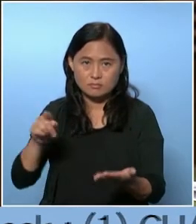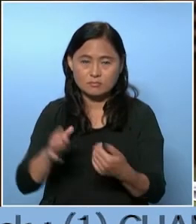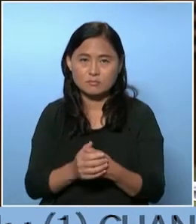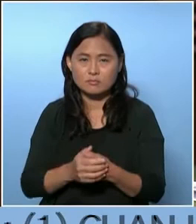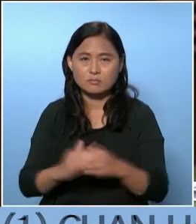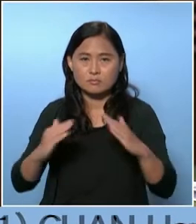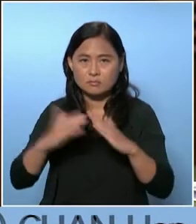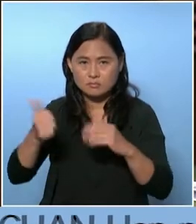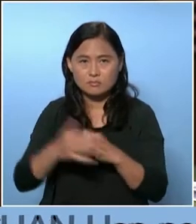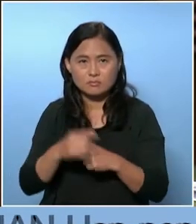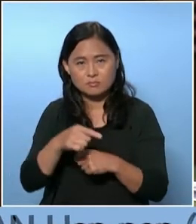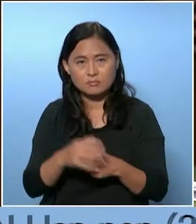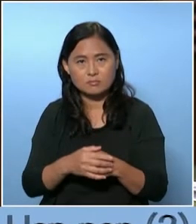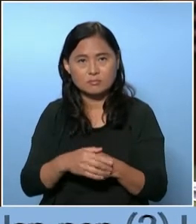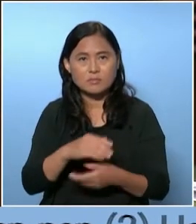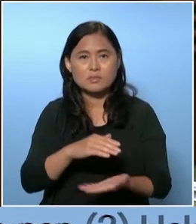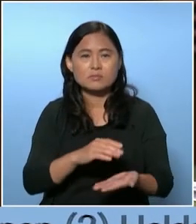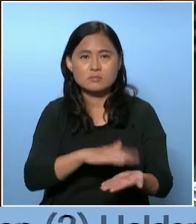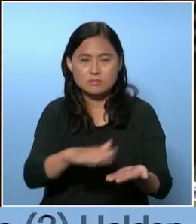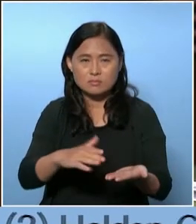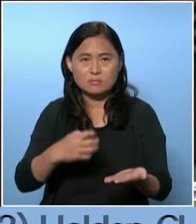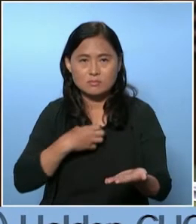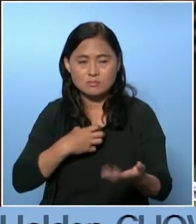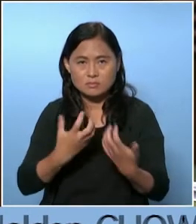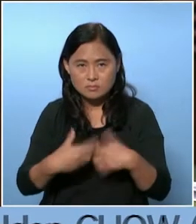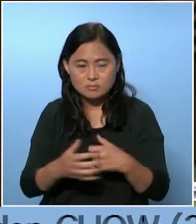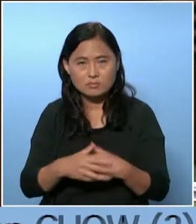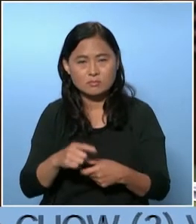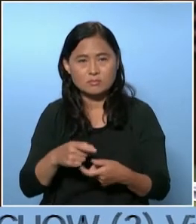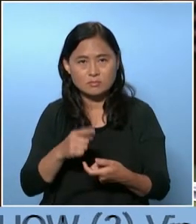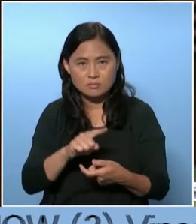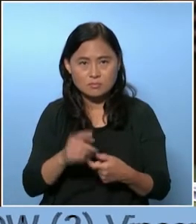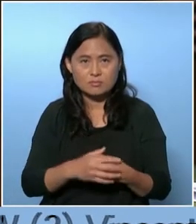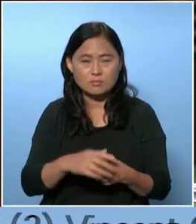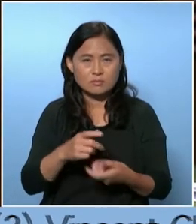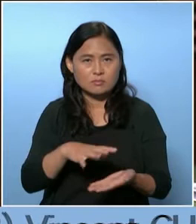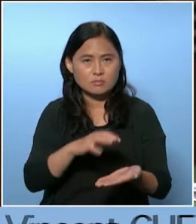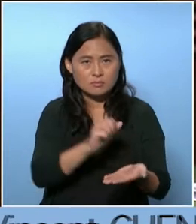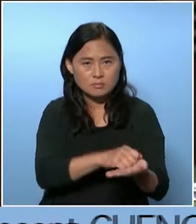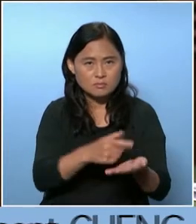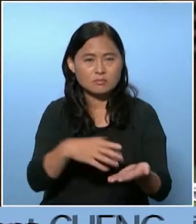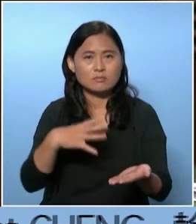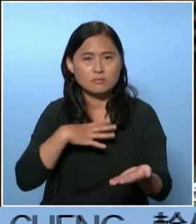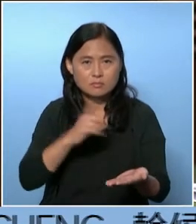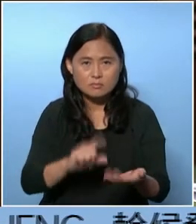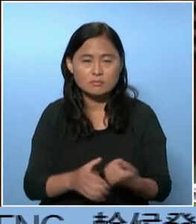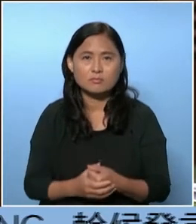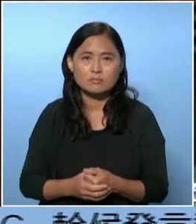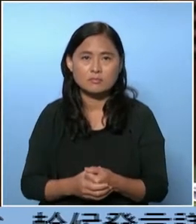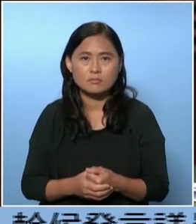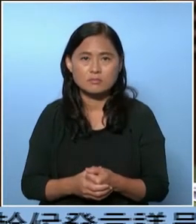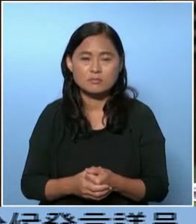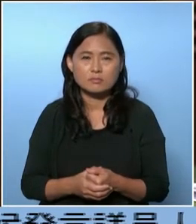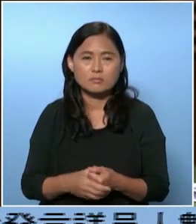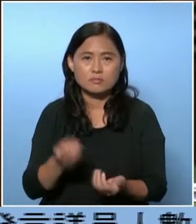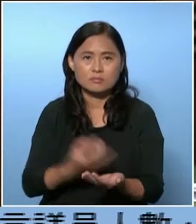位感應器偵測設有收費錶泊車位的佔用情況。條例草案亦